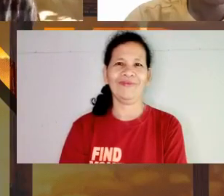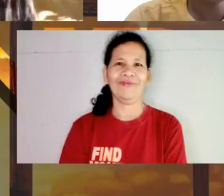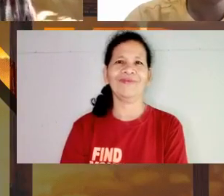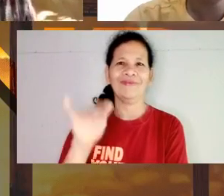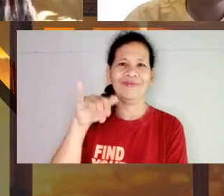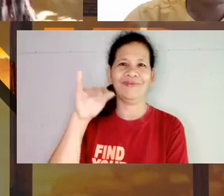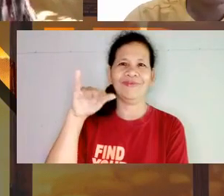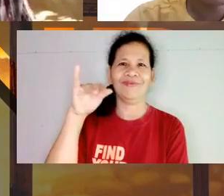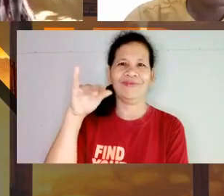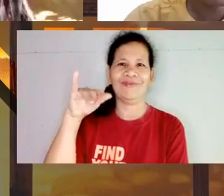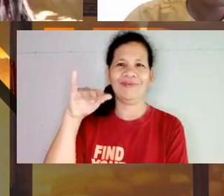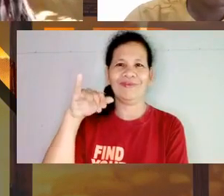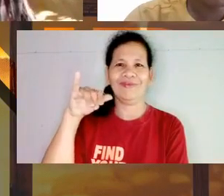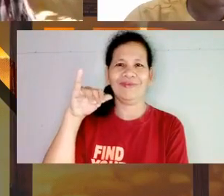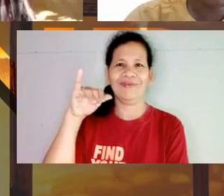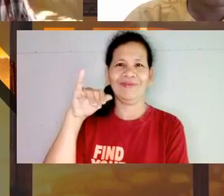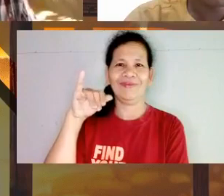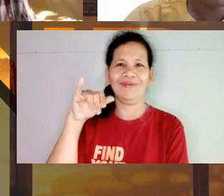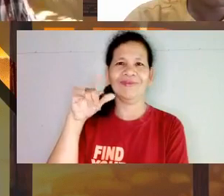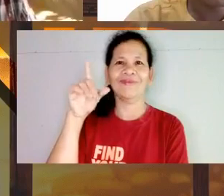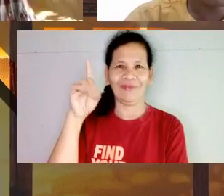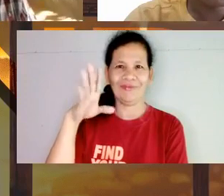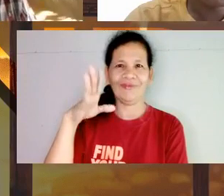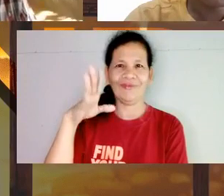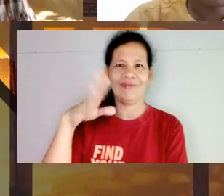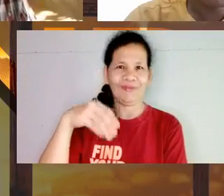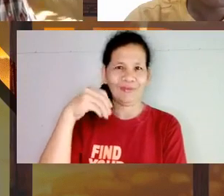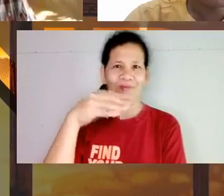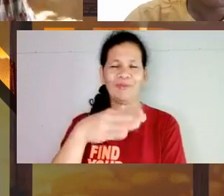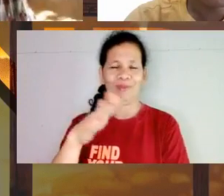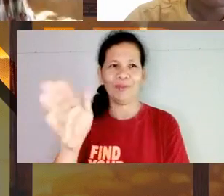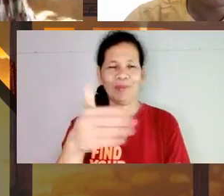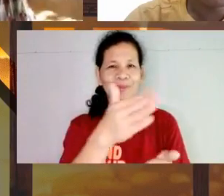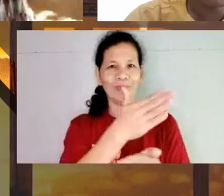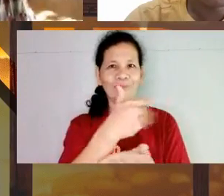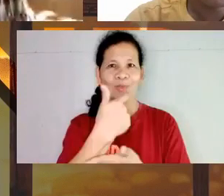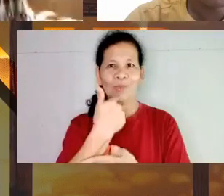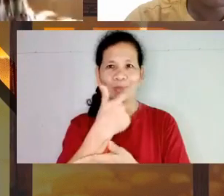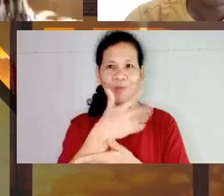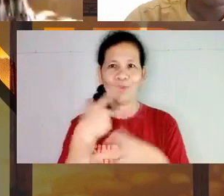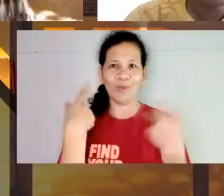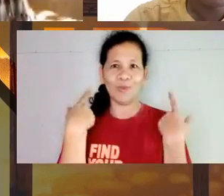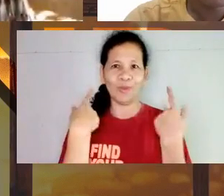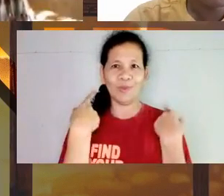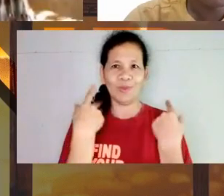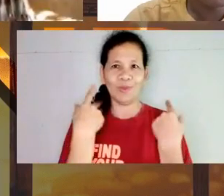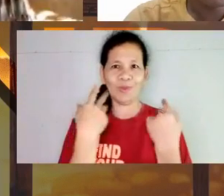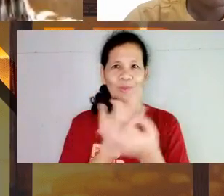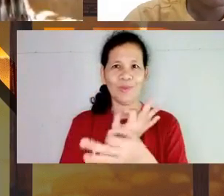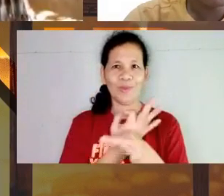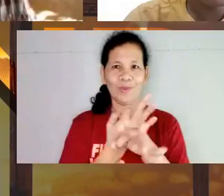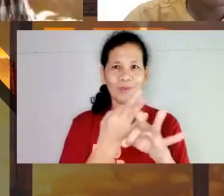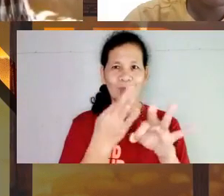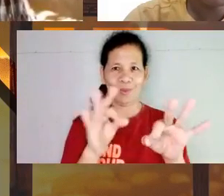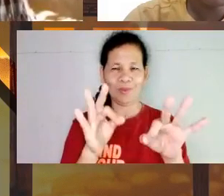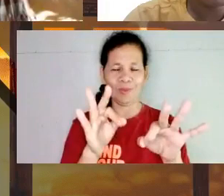at inaabot po ng Diyos maging mga taong laya na ang likas ay